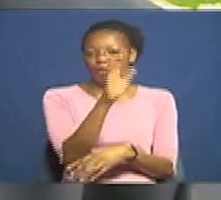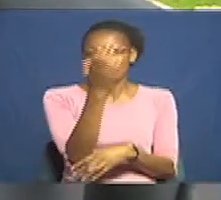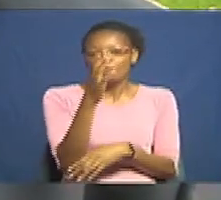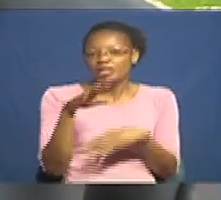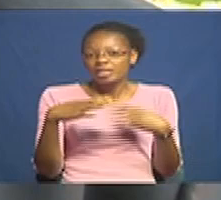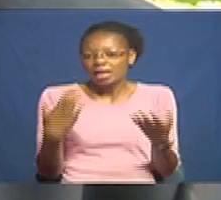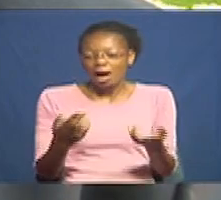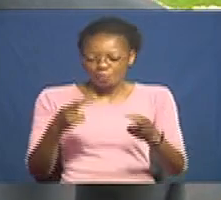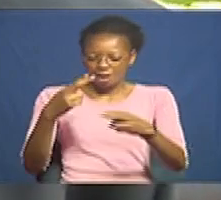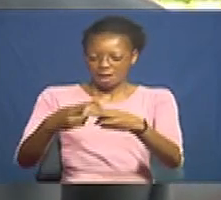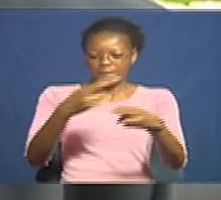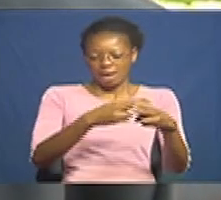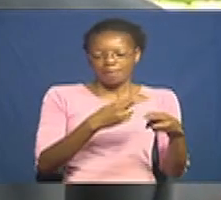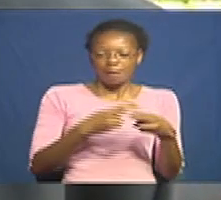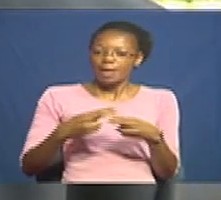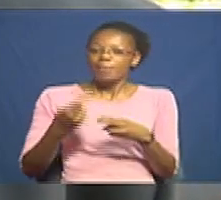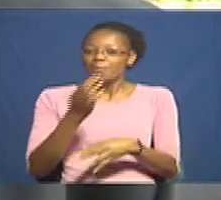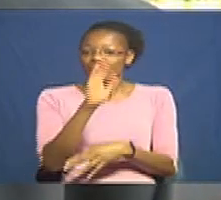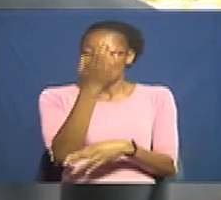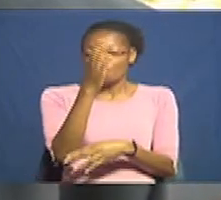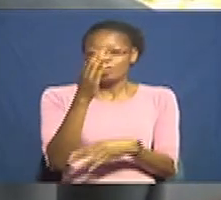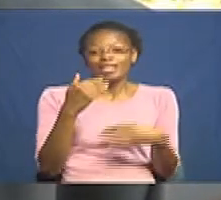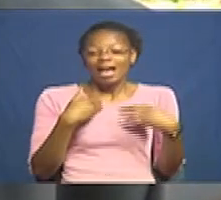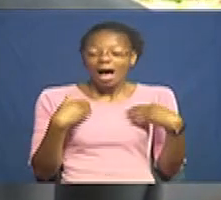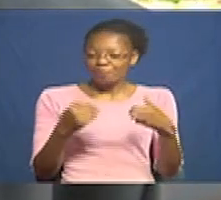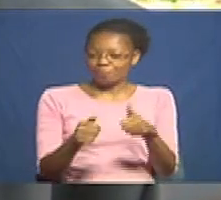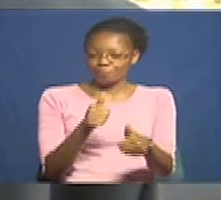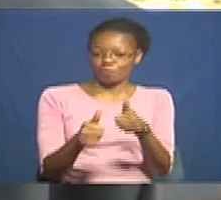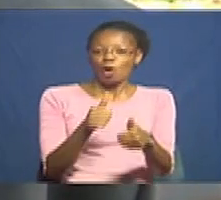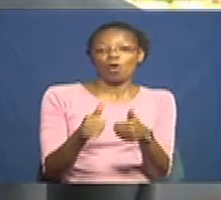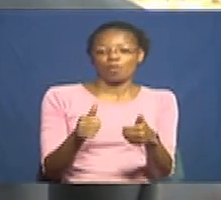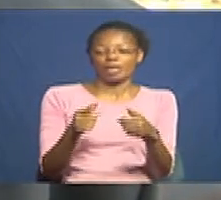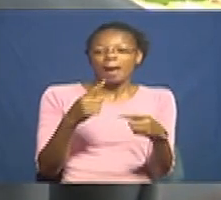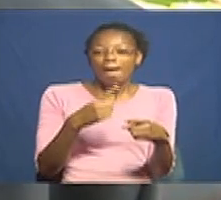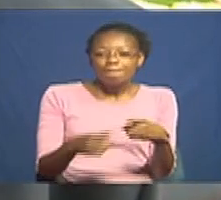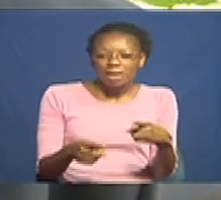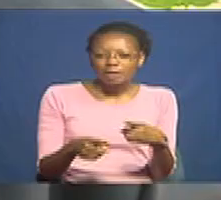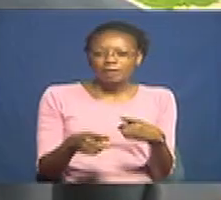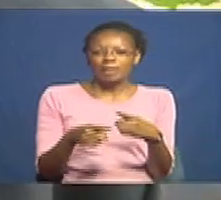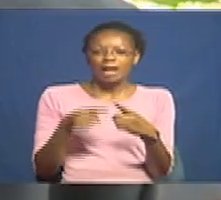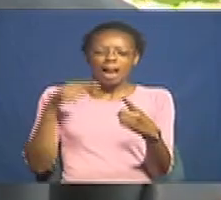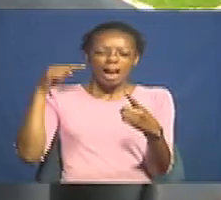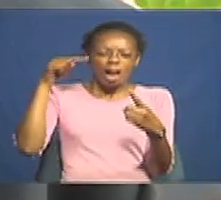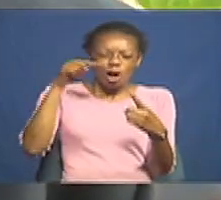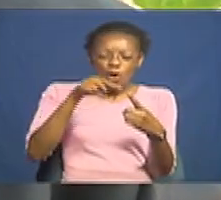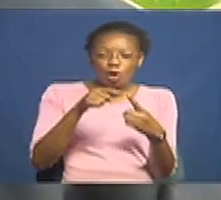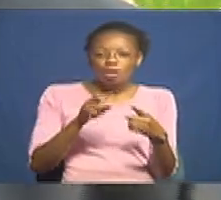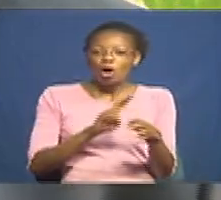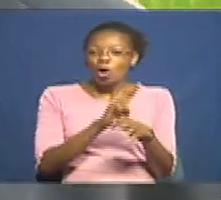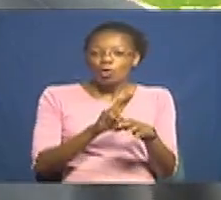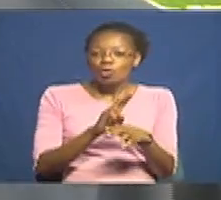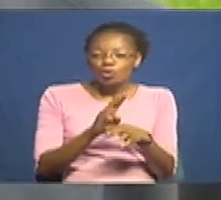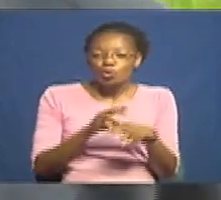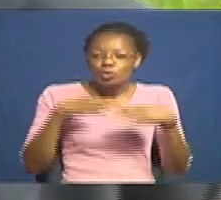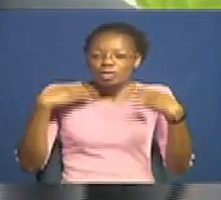the stock of a Kenyan natural resource in terms of plants, lakini sana sana pia vile